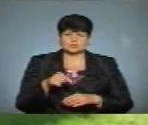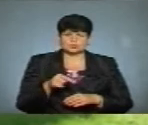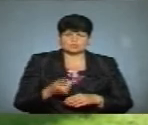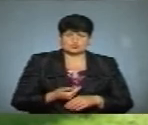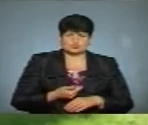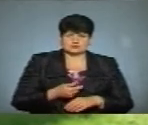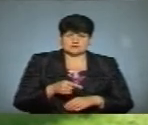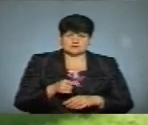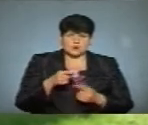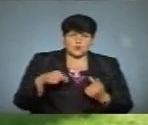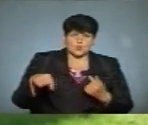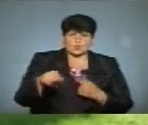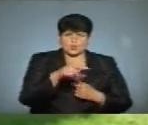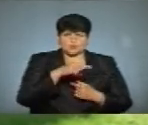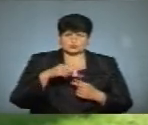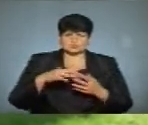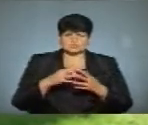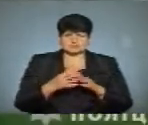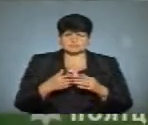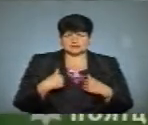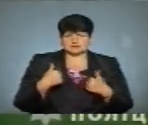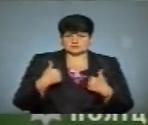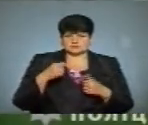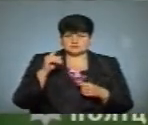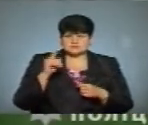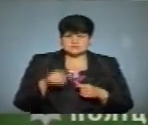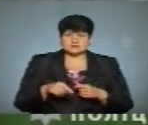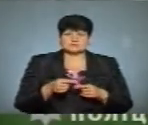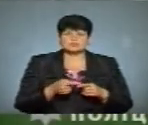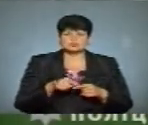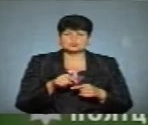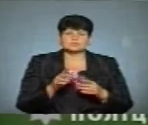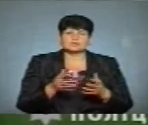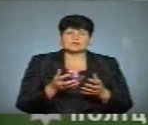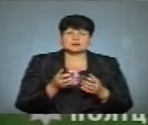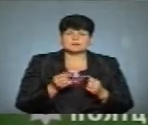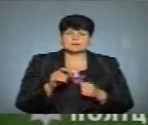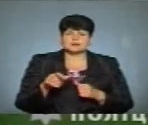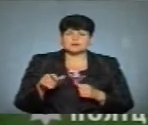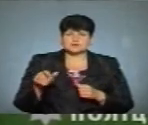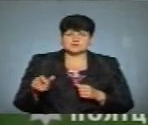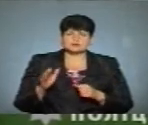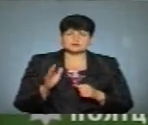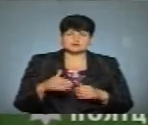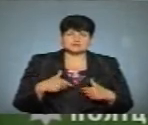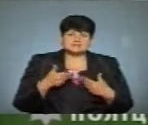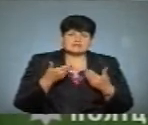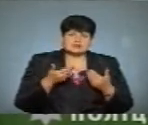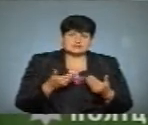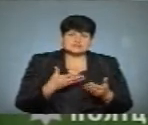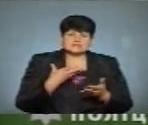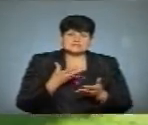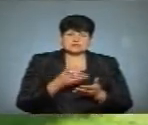проживають, та окружний сіл, добре мене знають. Ми на даній станції будемо приймати громадян, які будуть звертатись з